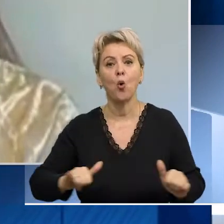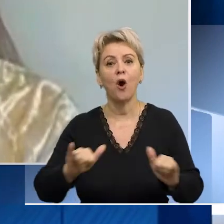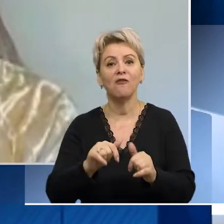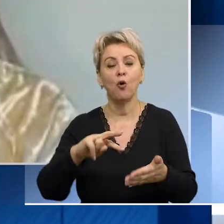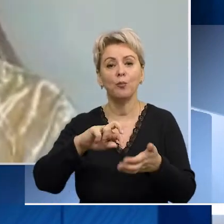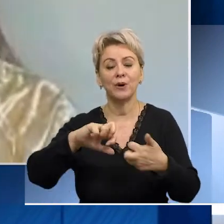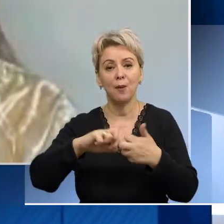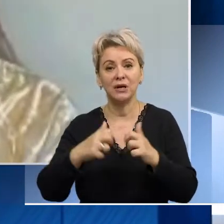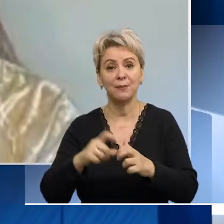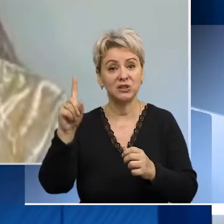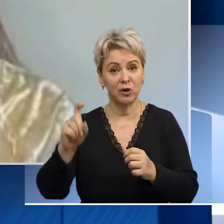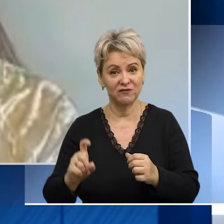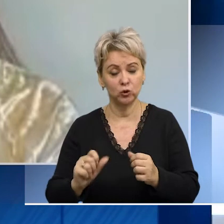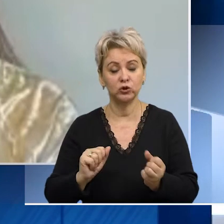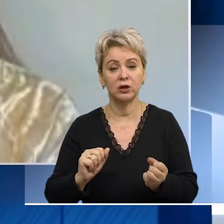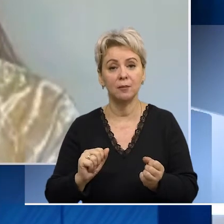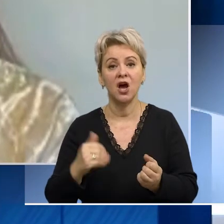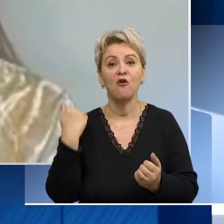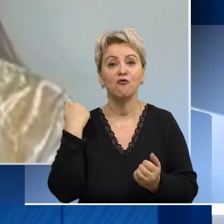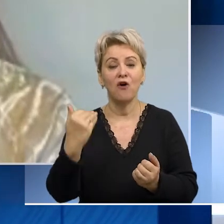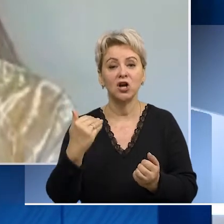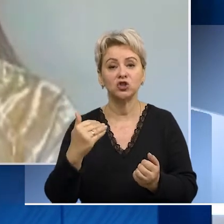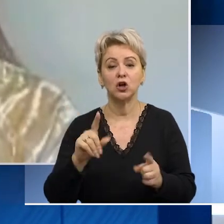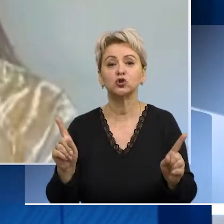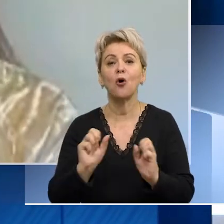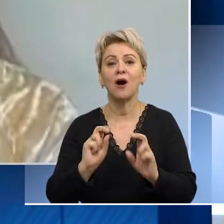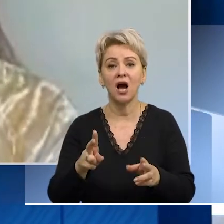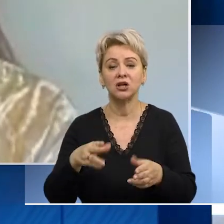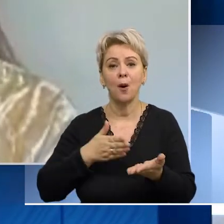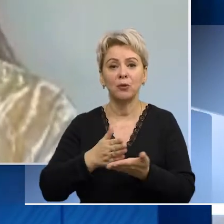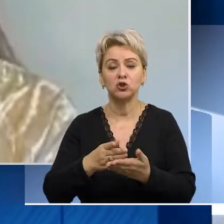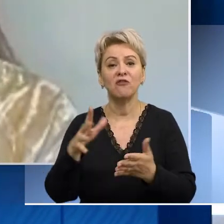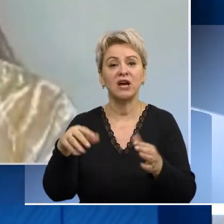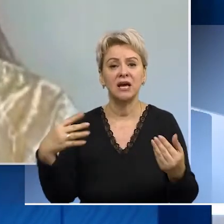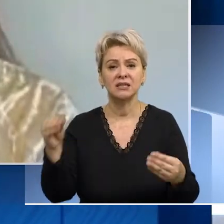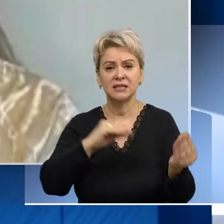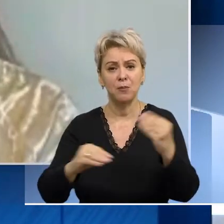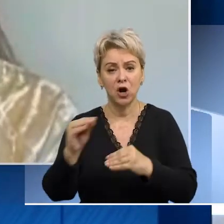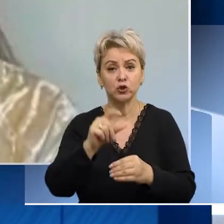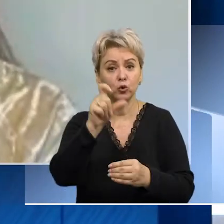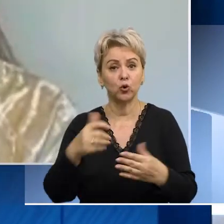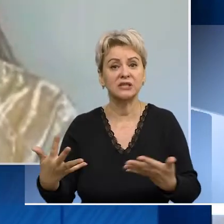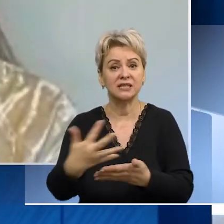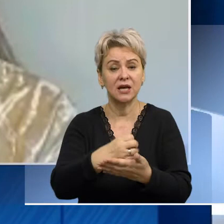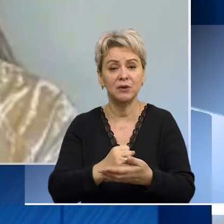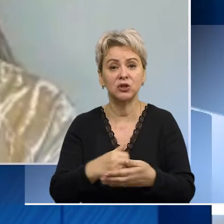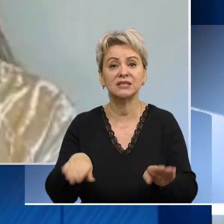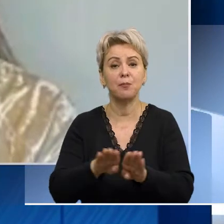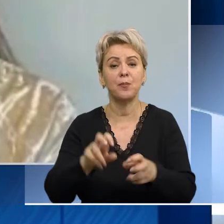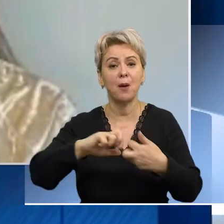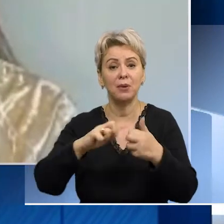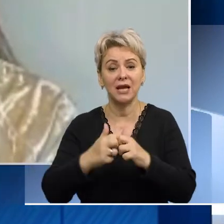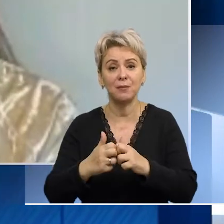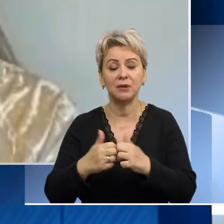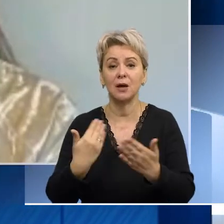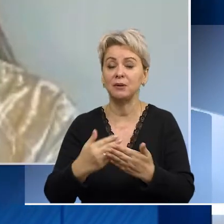кого проблемы с опорно-двигательным аппаратом. Ваши туры вообще как строятся? Вы набираете группу людей, опять же,